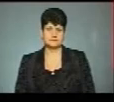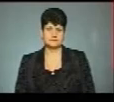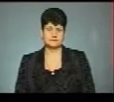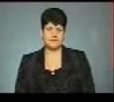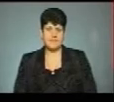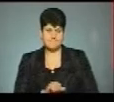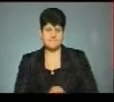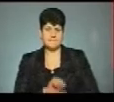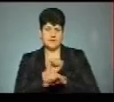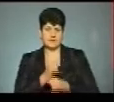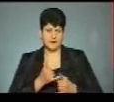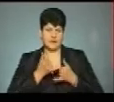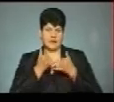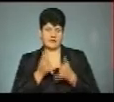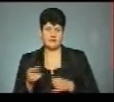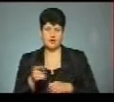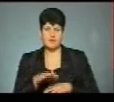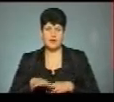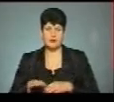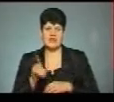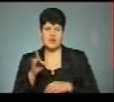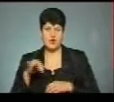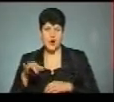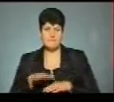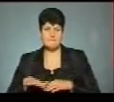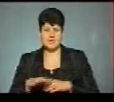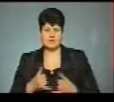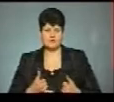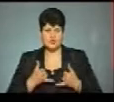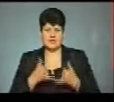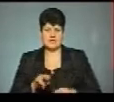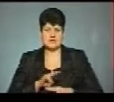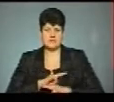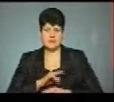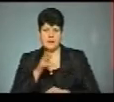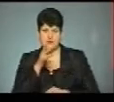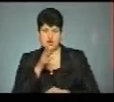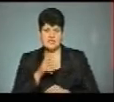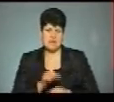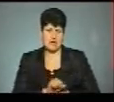Мітингом «Реквієм» в Тернополі на площі Героїв Євромайдану вшанували загиблих під час Революції Гідності.